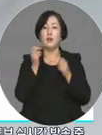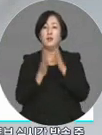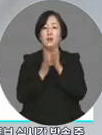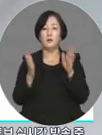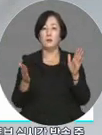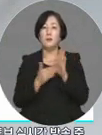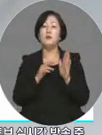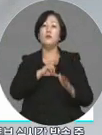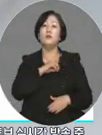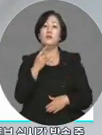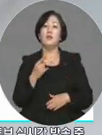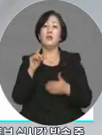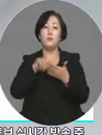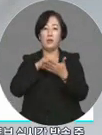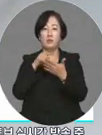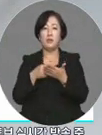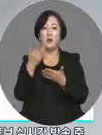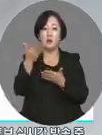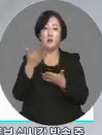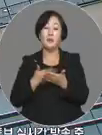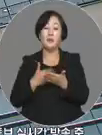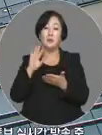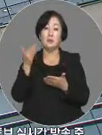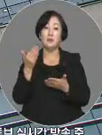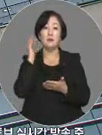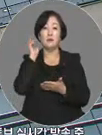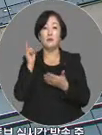운영위원회의 배상책임이 있을까요